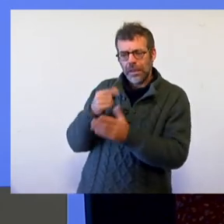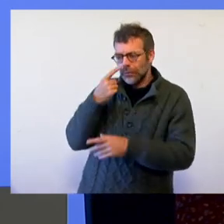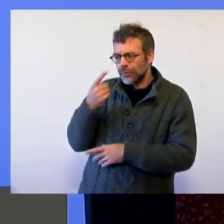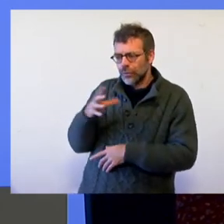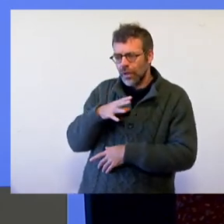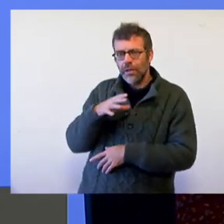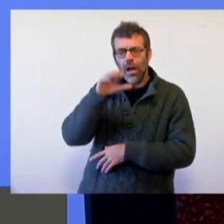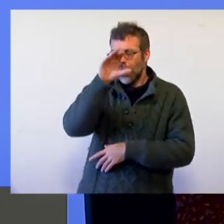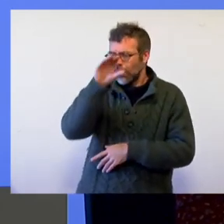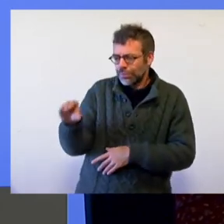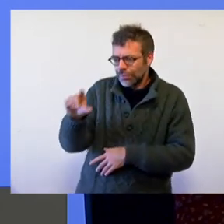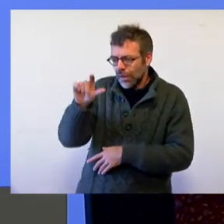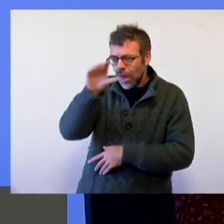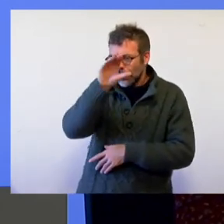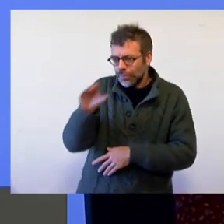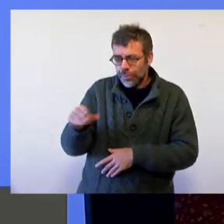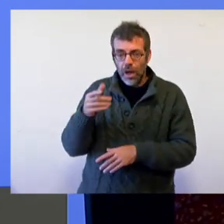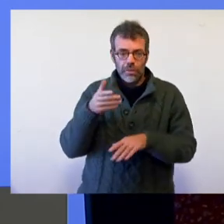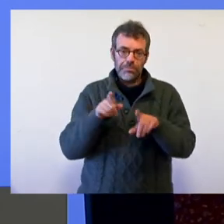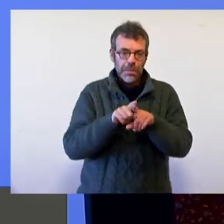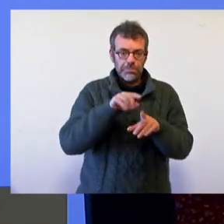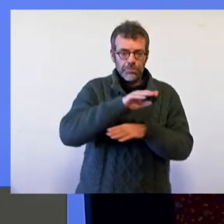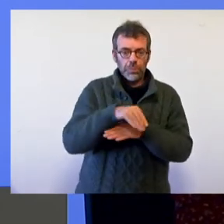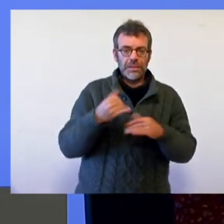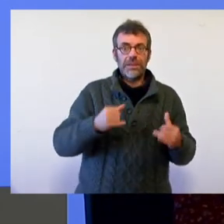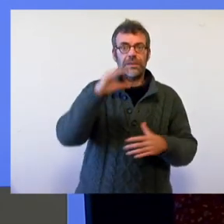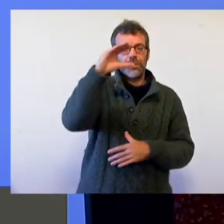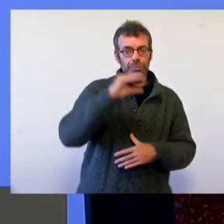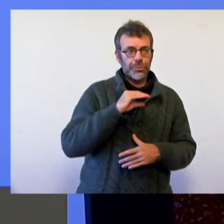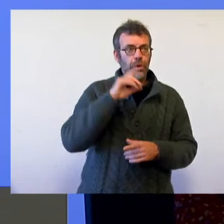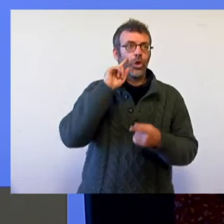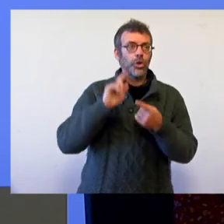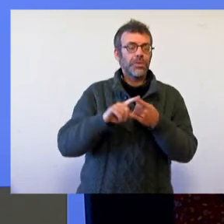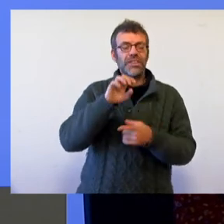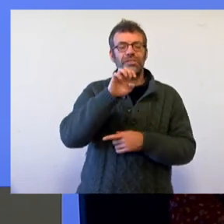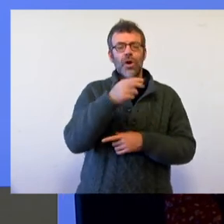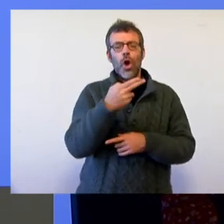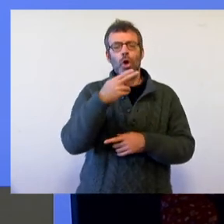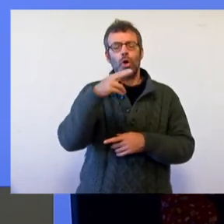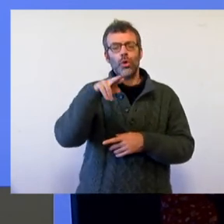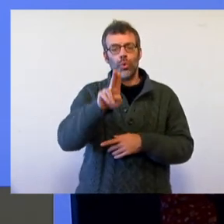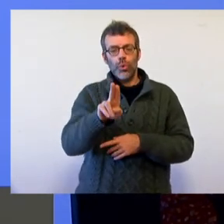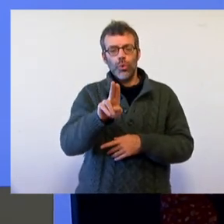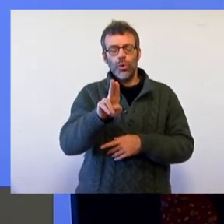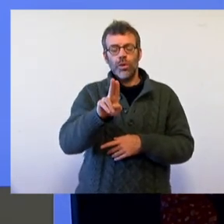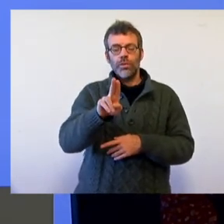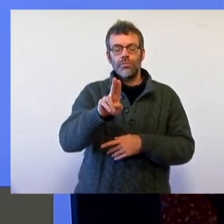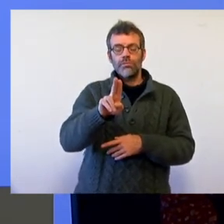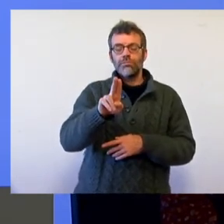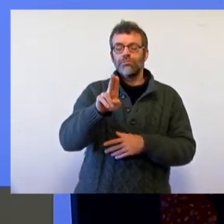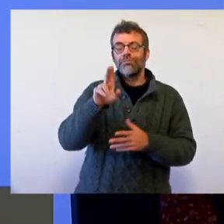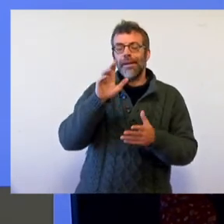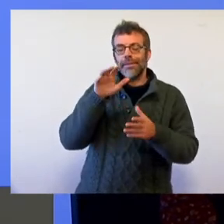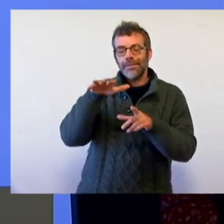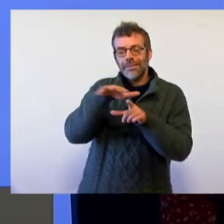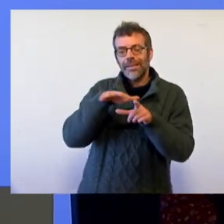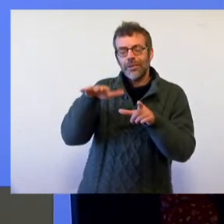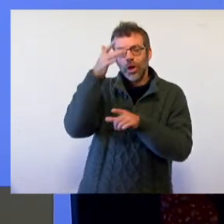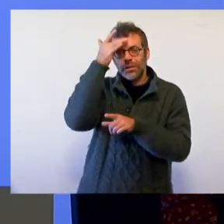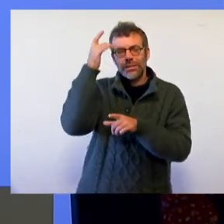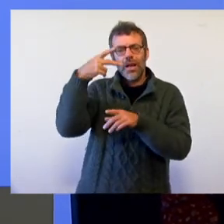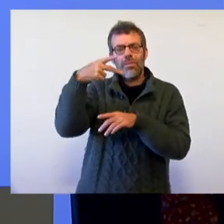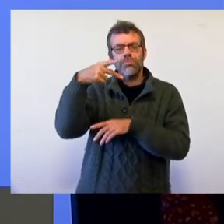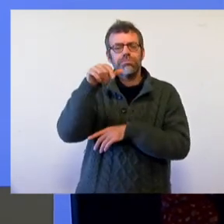soit tenue. Donc il faut qu'on y veille pour étendre l'ANRU sur le secteur Saint-Paul, ce centre commercial qui a